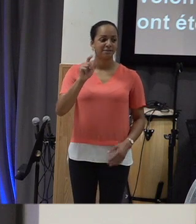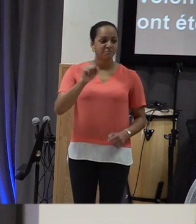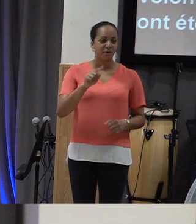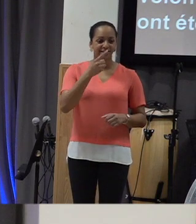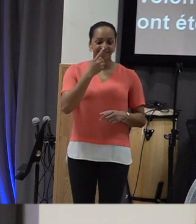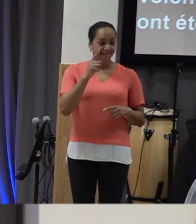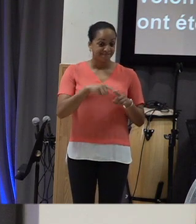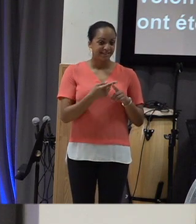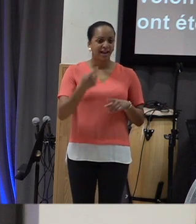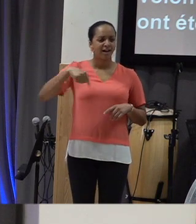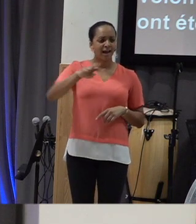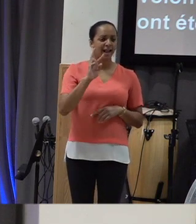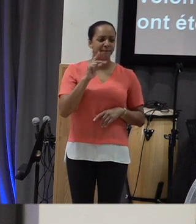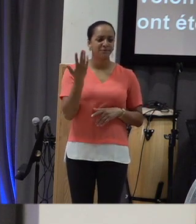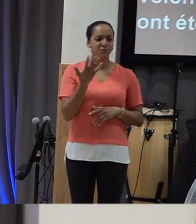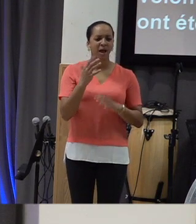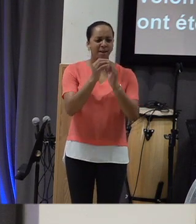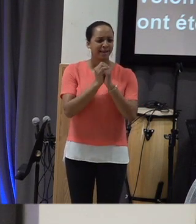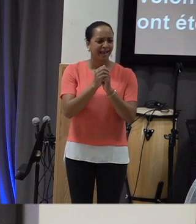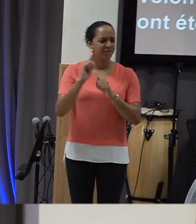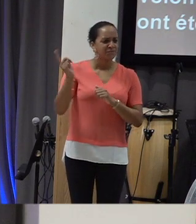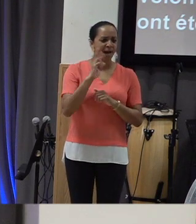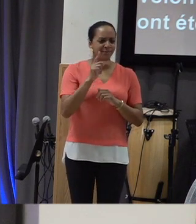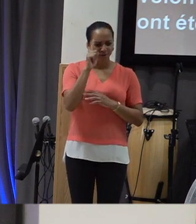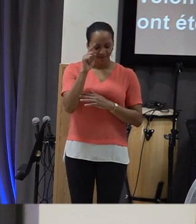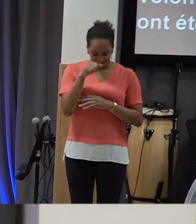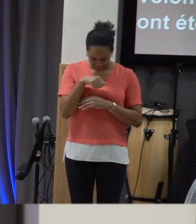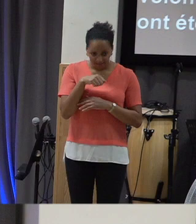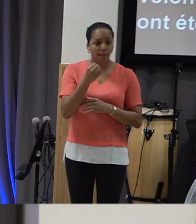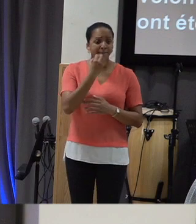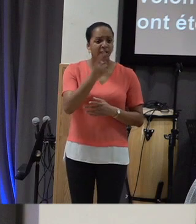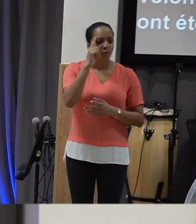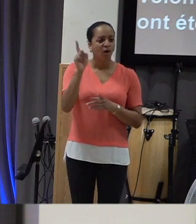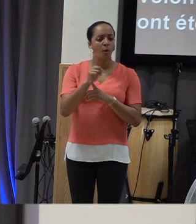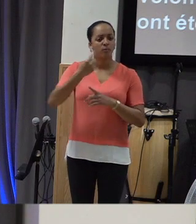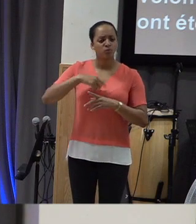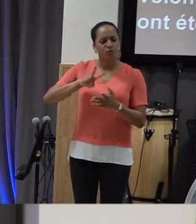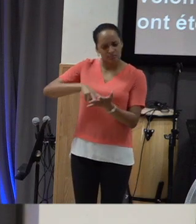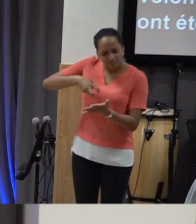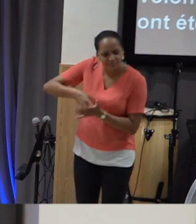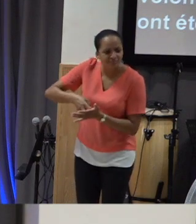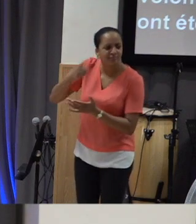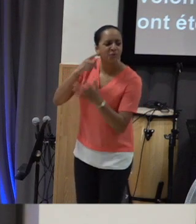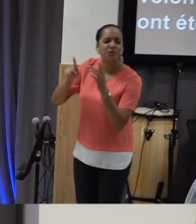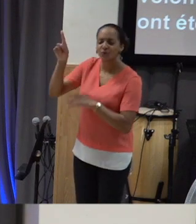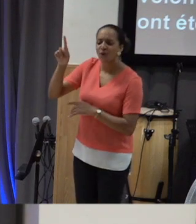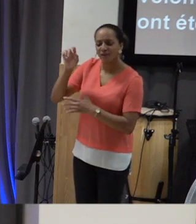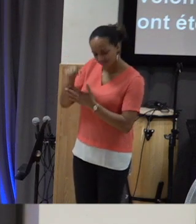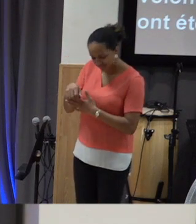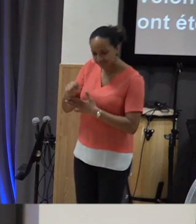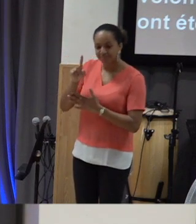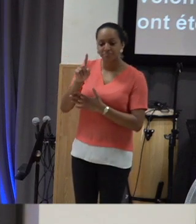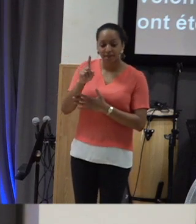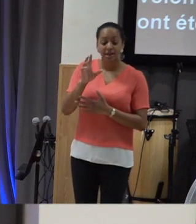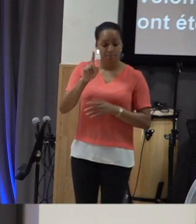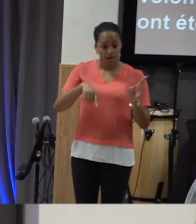allez voir que ce n'est pas facile. On a l'habitude de courber le front. C'est bien, c'est aussi en marque de soumission devant Dieu. Et parfois, il faut savoir regarder directement au trône de la grâce pour demander